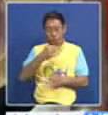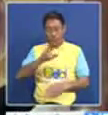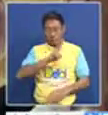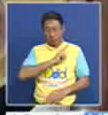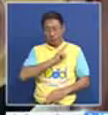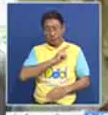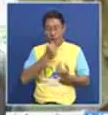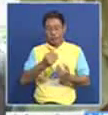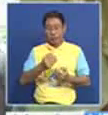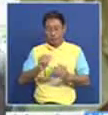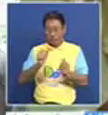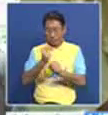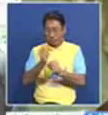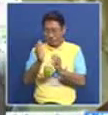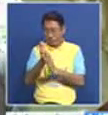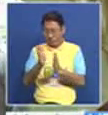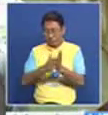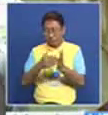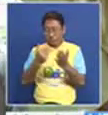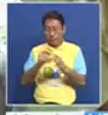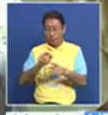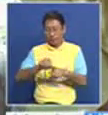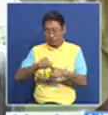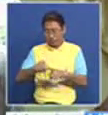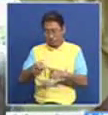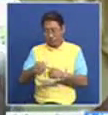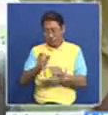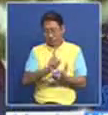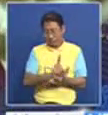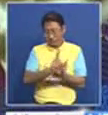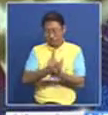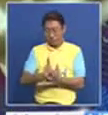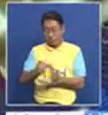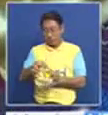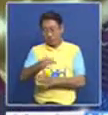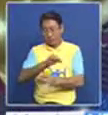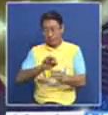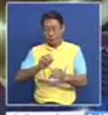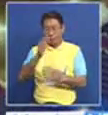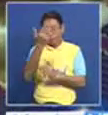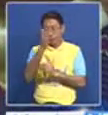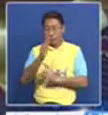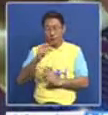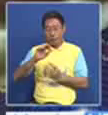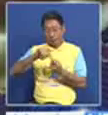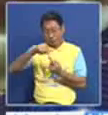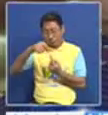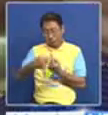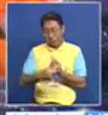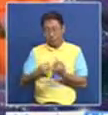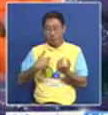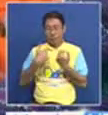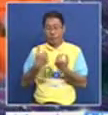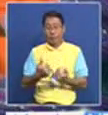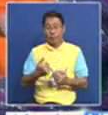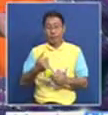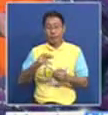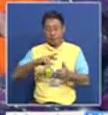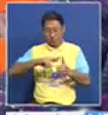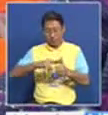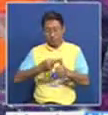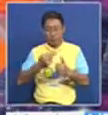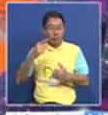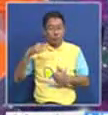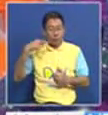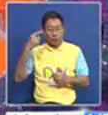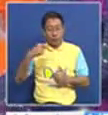านในการประดิษฐ์กระทงจากเปลือกข้าวโพดแทนใบตองนั่นเองค่ะซึ่งริเริ่มโดยคุณป้าทองรวมคุณนามนะคะแล้วก็กลุ่มแม่บ้าน